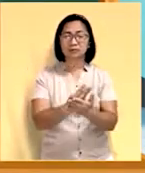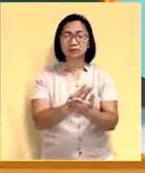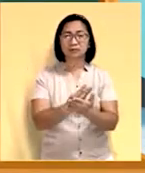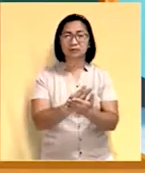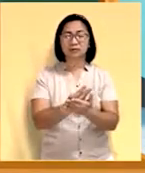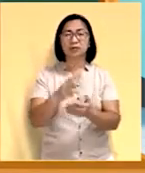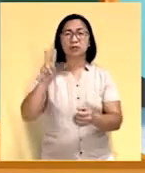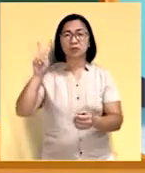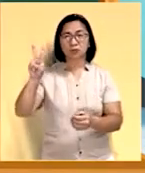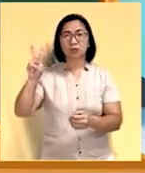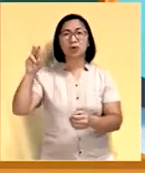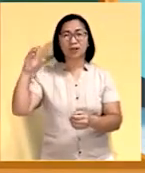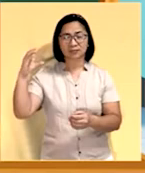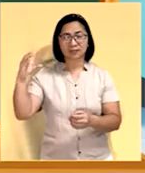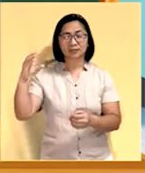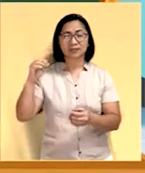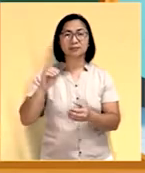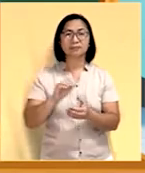maging 200.